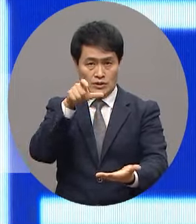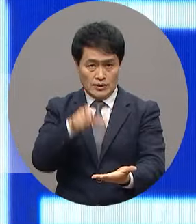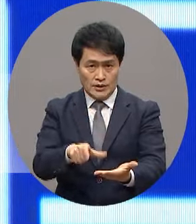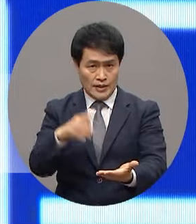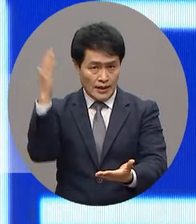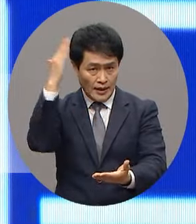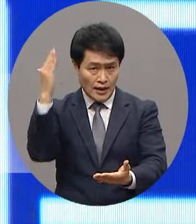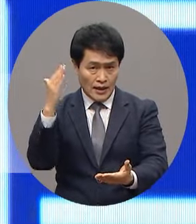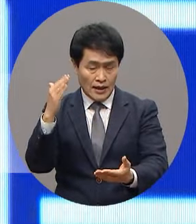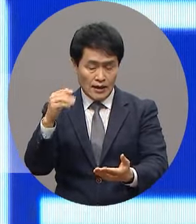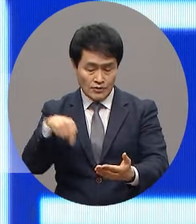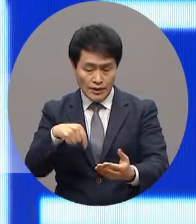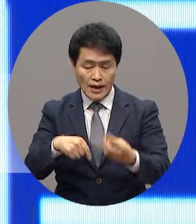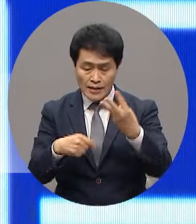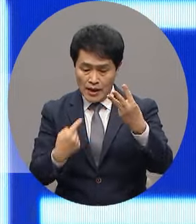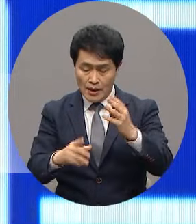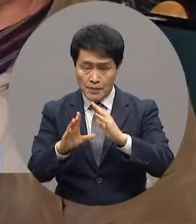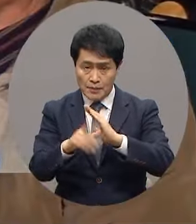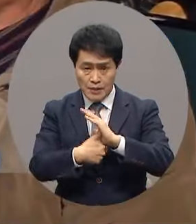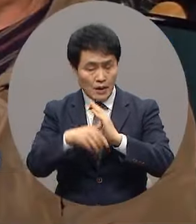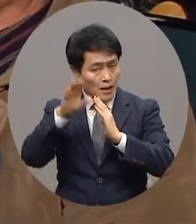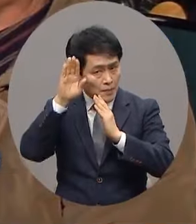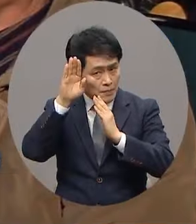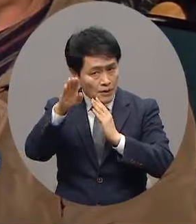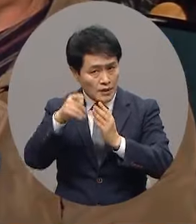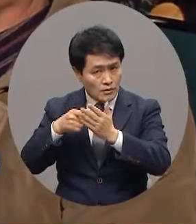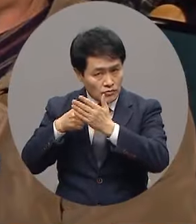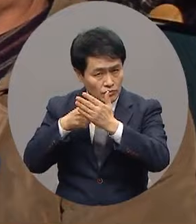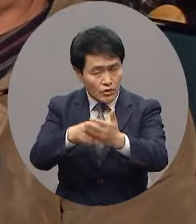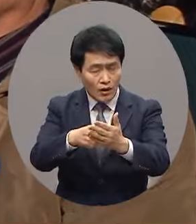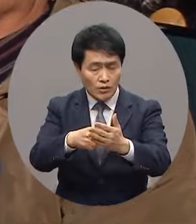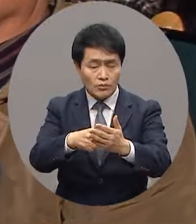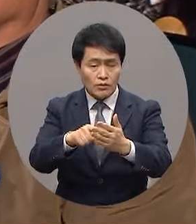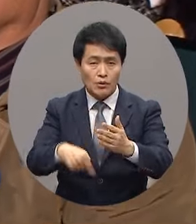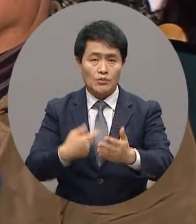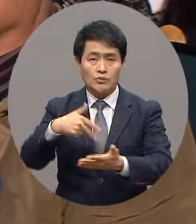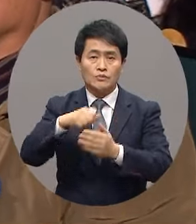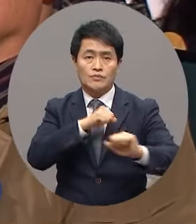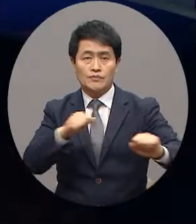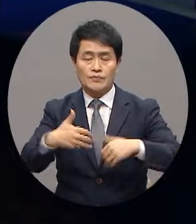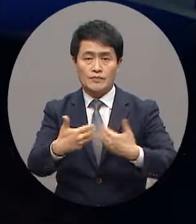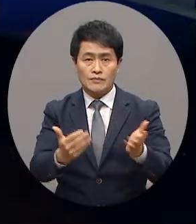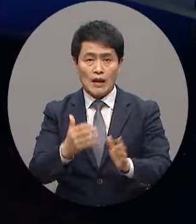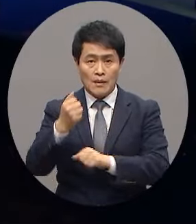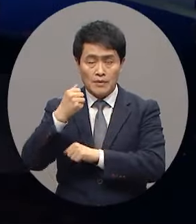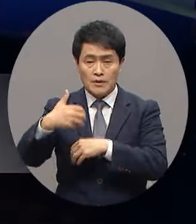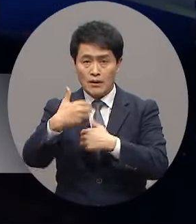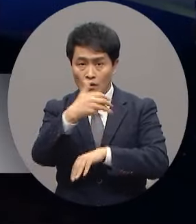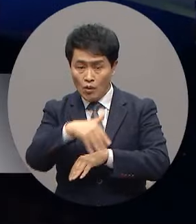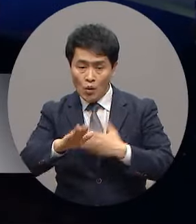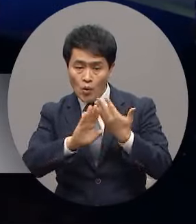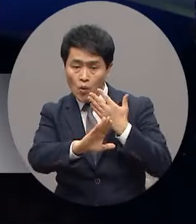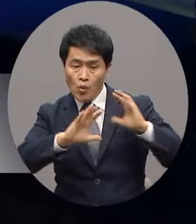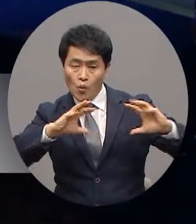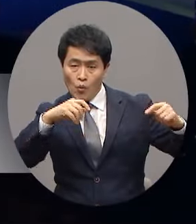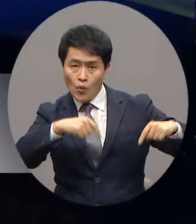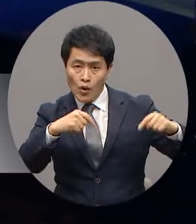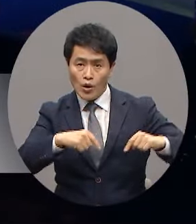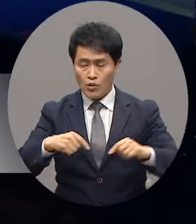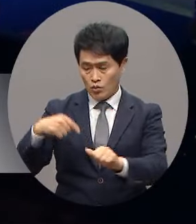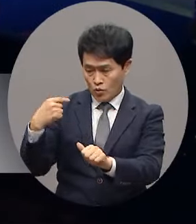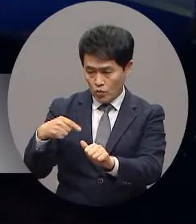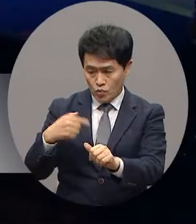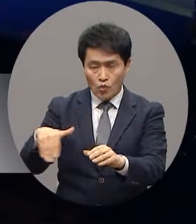3.1운동을 미래지향적 독립투쟁이라고 정의했습니다. 특히 무장투쟁뿐 아니라 외교와 교육,